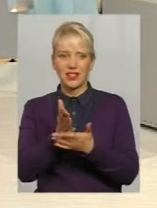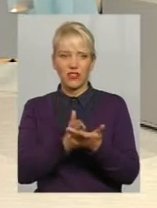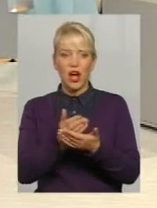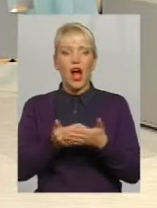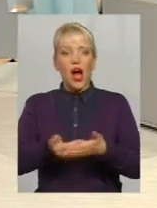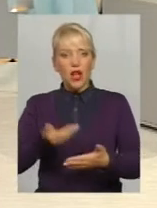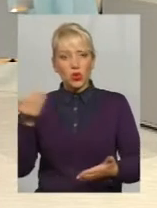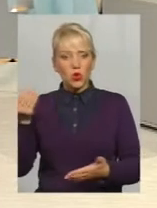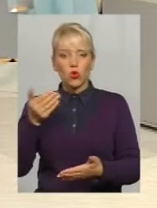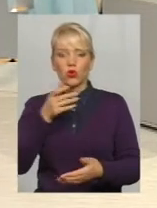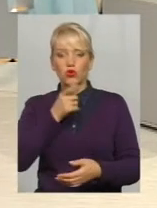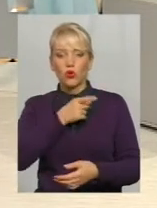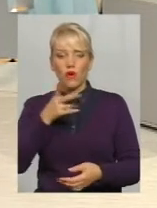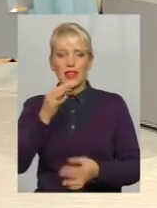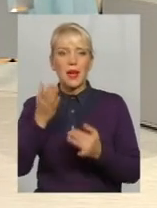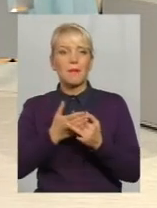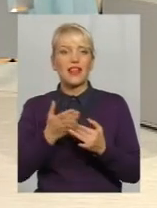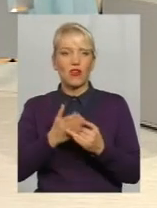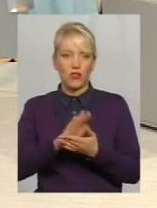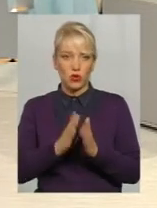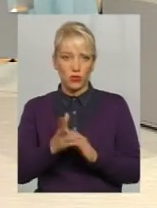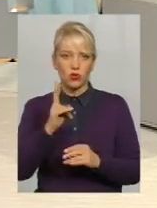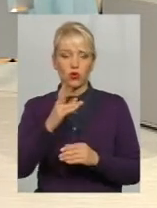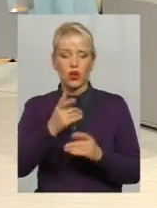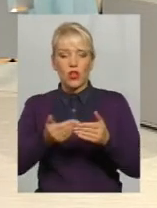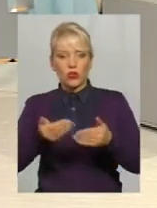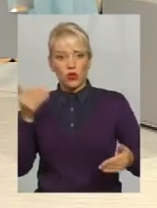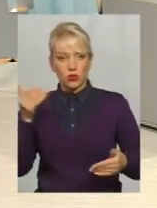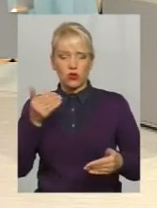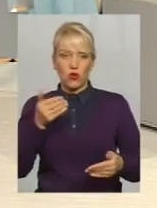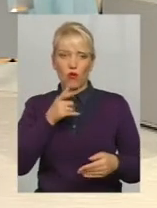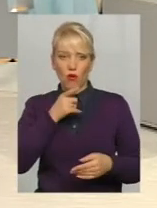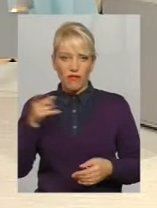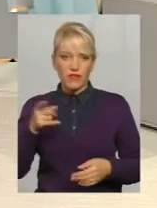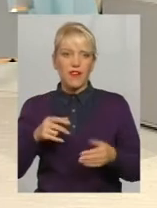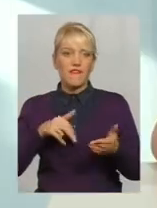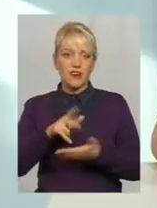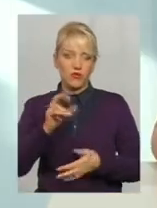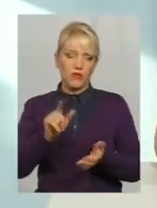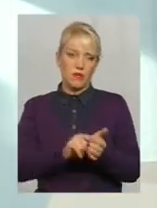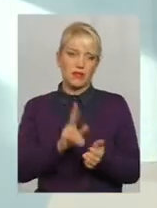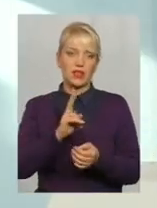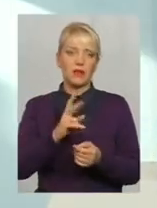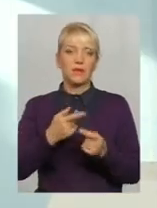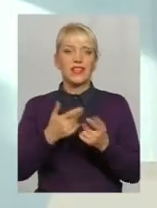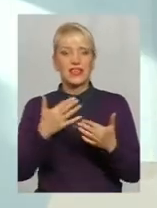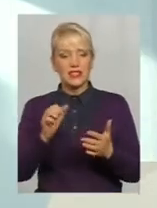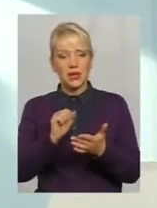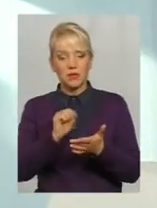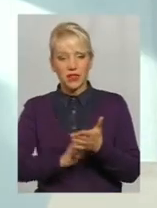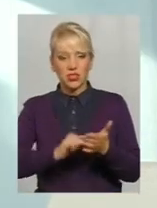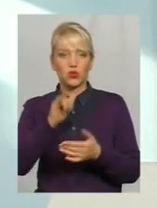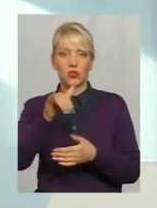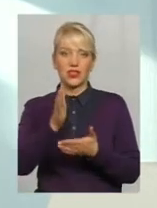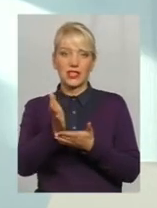достроково на пільгових умовах, тобто достроковий вихід на пенсію з різних причин міг бути і за вислугу років, але в них є стаж